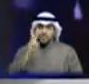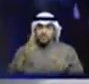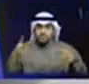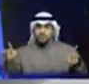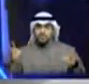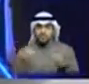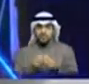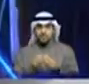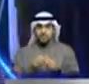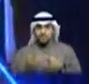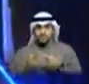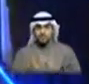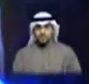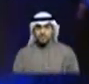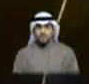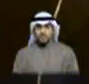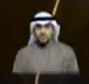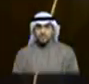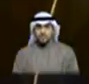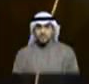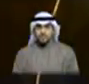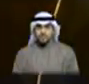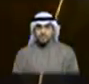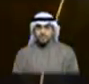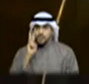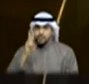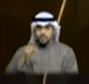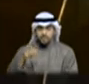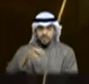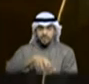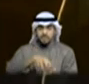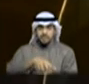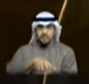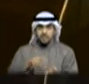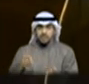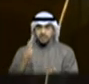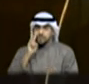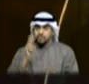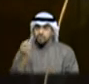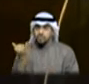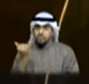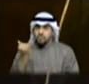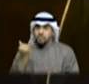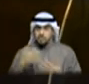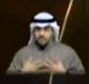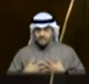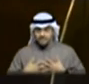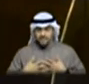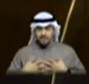سلمان الحمود الصباح. وأن أقامت هذه المدينة المضيئة ضمن أجواء البهجة